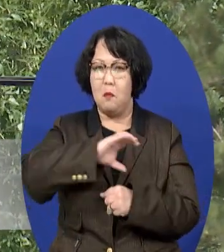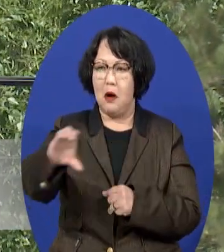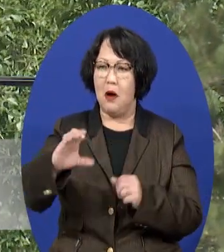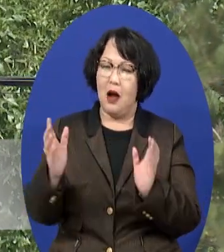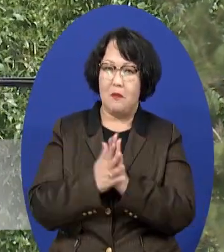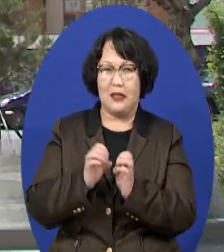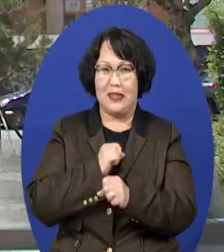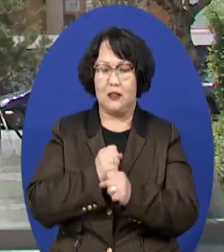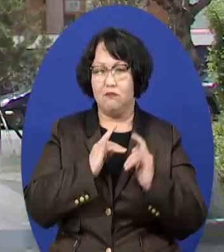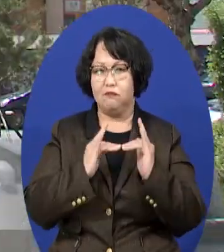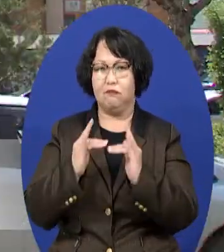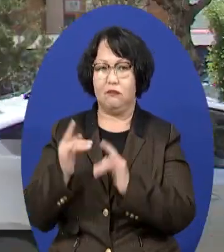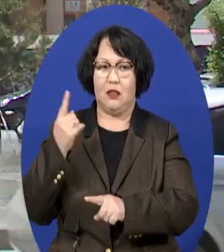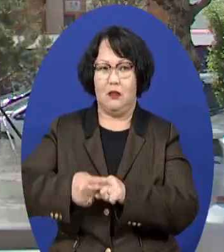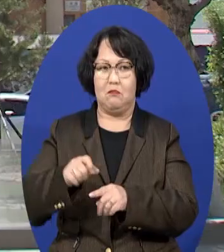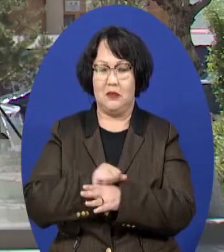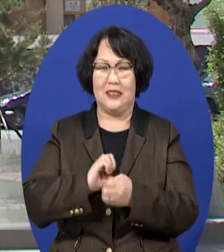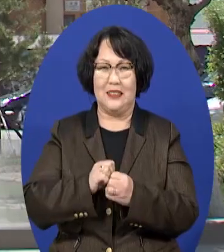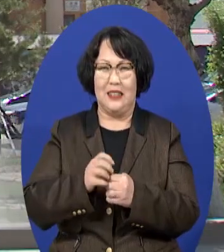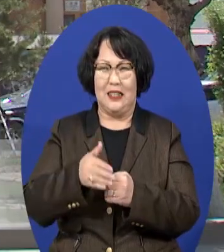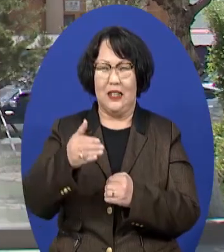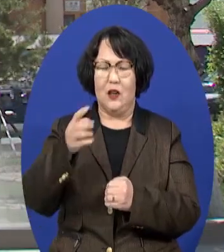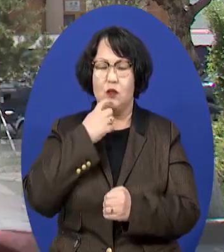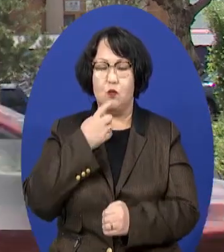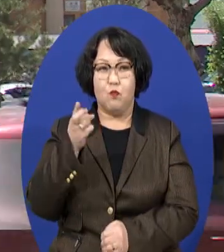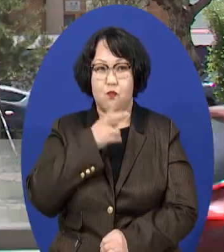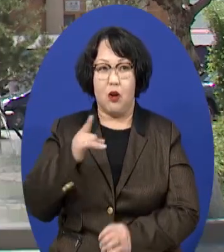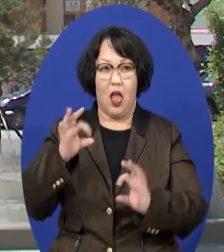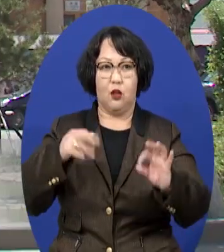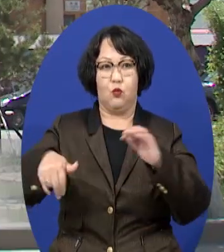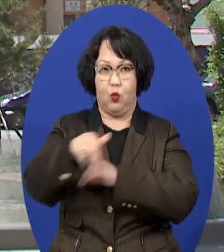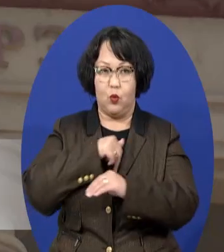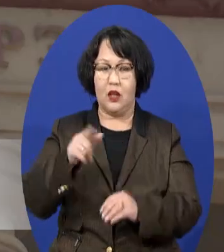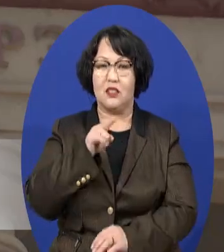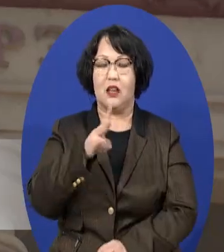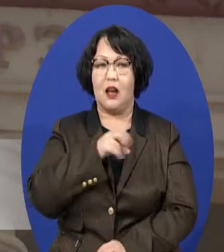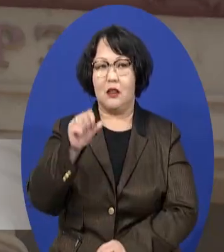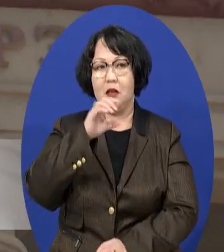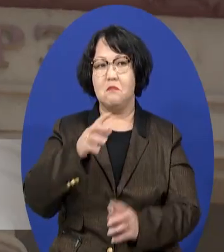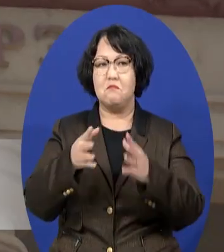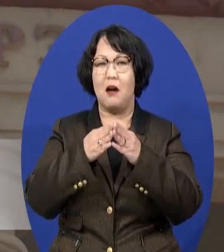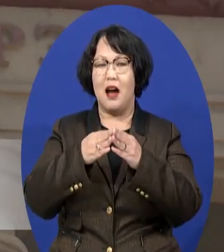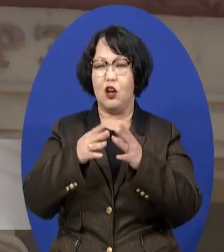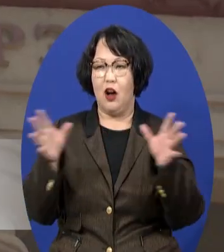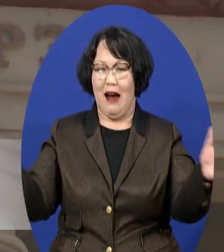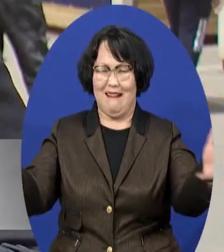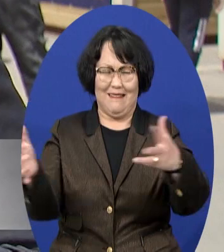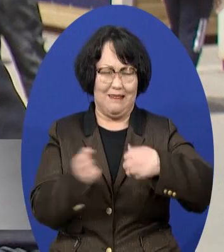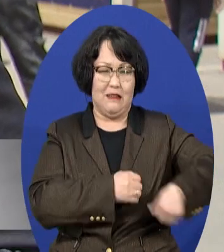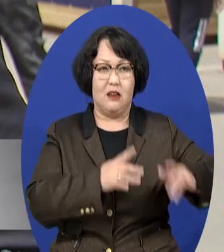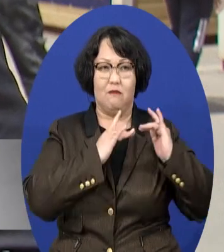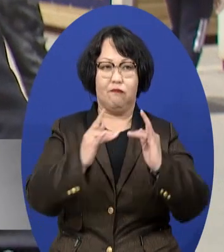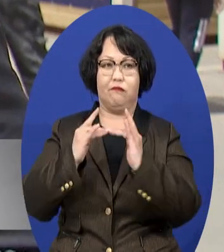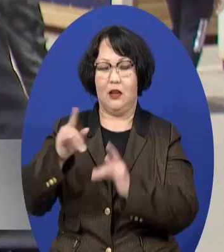орд илгэж эхэлсэн байна. Нөхцөл байдал цаашдаа улам хүндрэвэл дүүргийн захиргааны байраа судлаж эмнэлэг болгохоор тооцоолж байна.